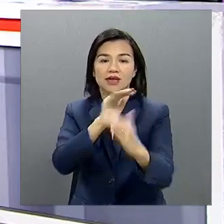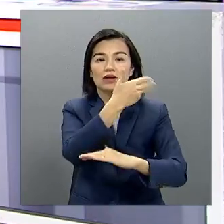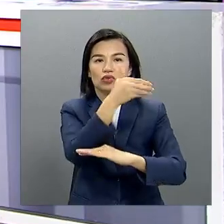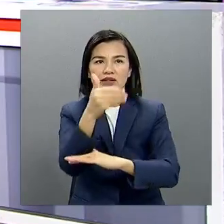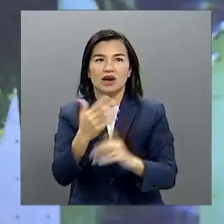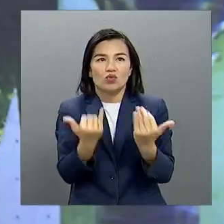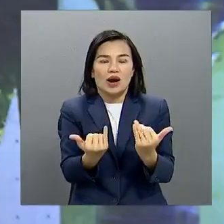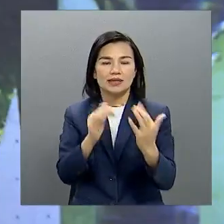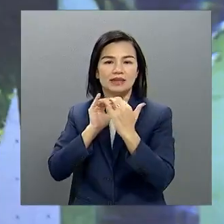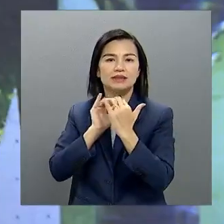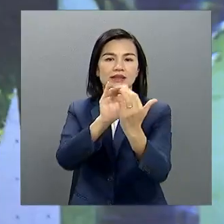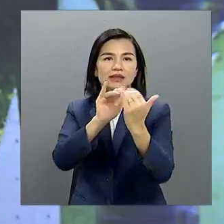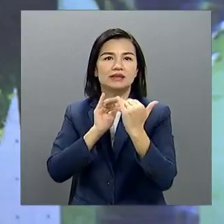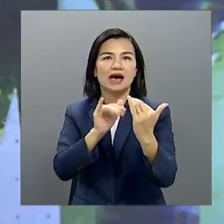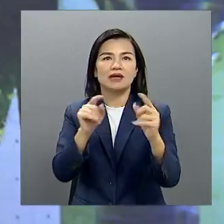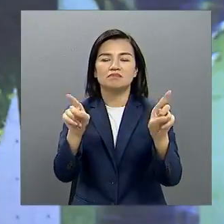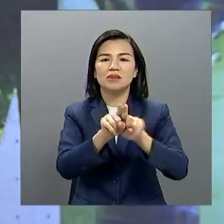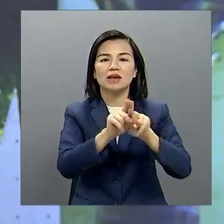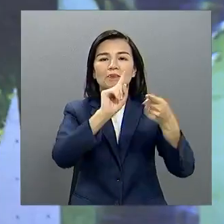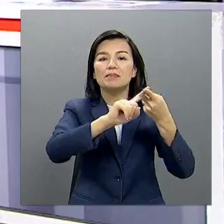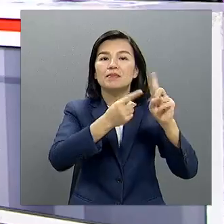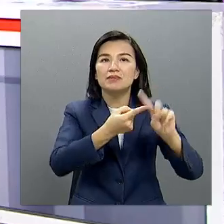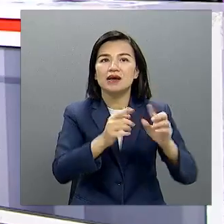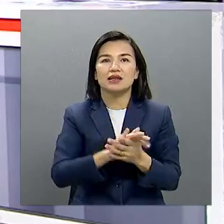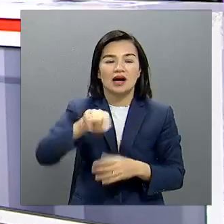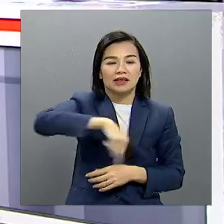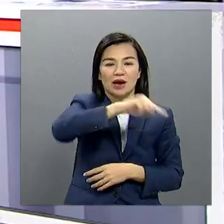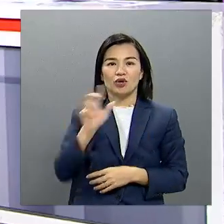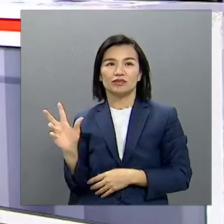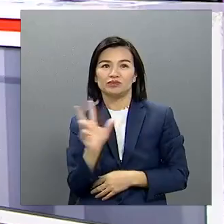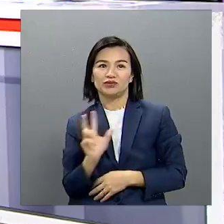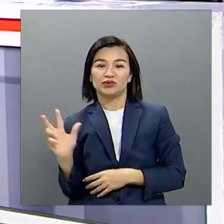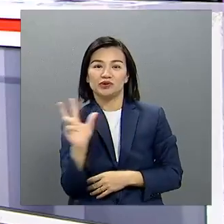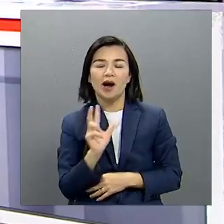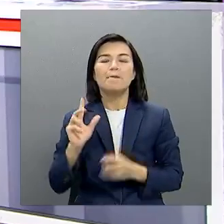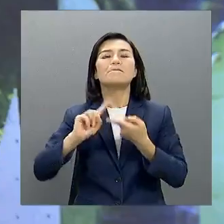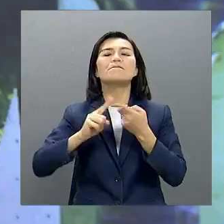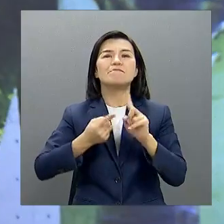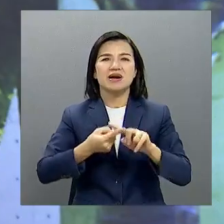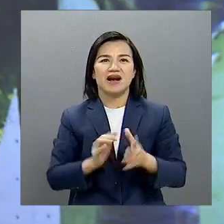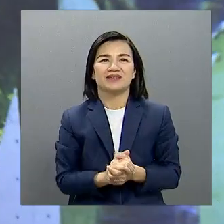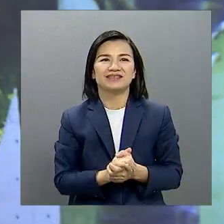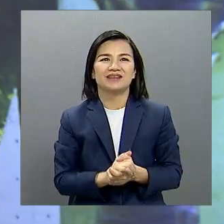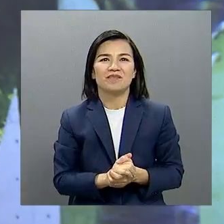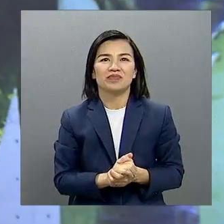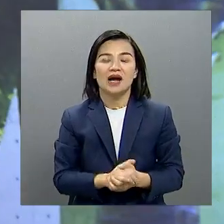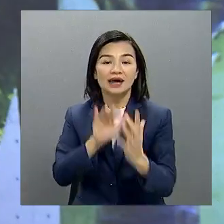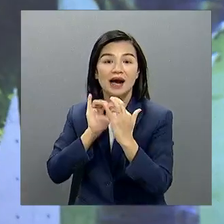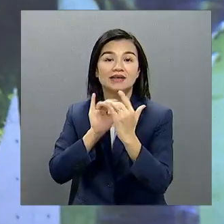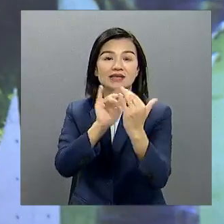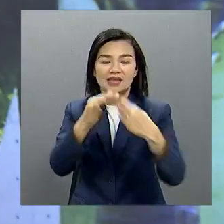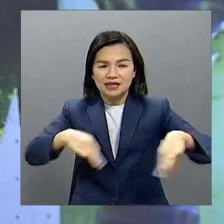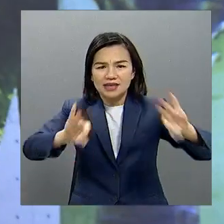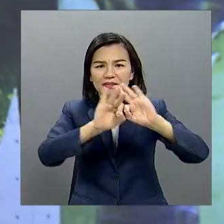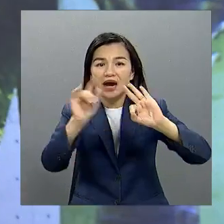ค่ะเราเป็นมิตรกันอยู่แล้วเรา3คนใช่แต่ว่าม ิตรอาชีพ โถพี่ต๊อบแต่การสื่อสารที่สำคัญเลยก็คือการสื่อส